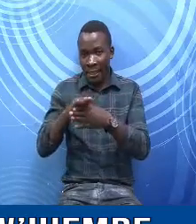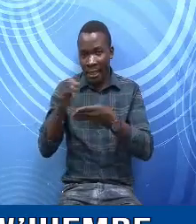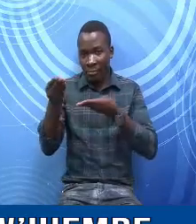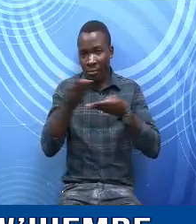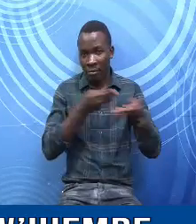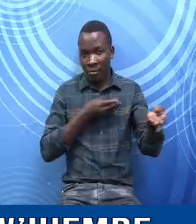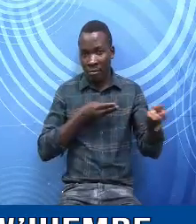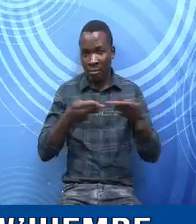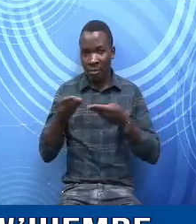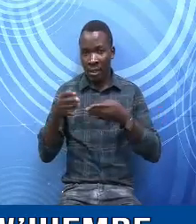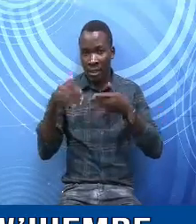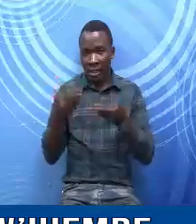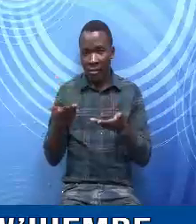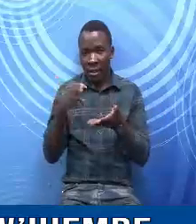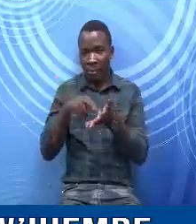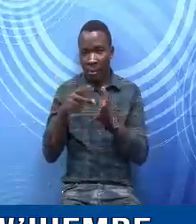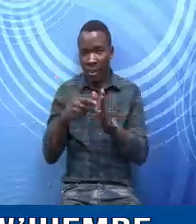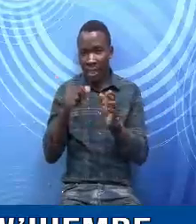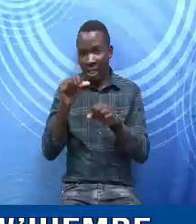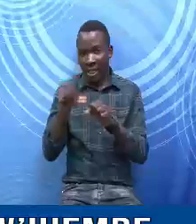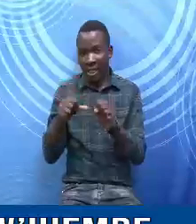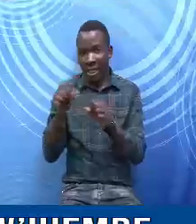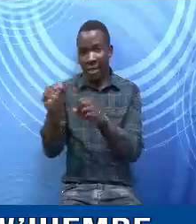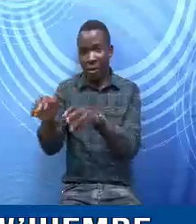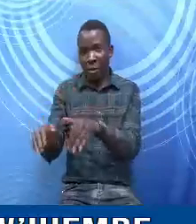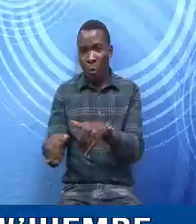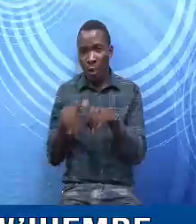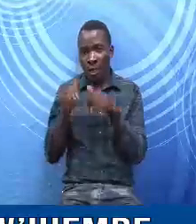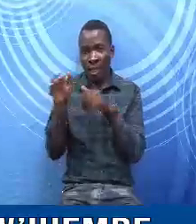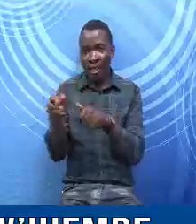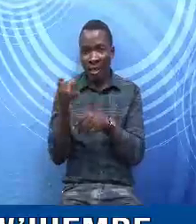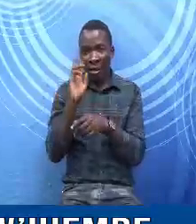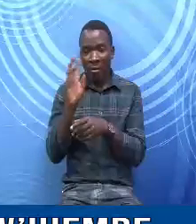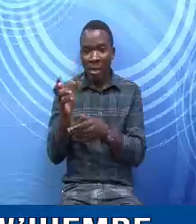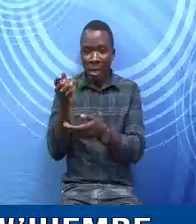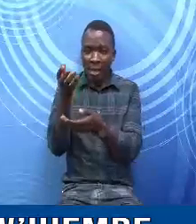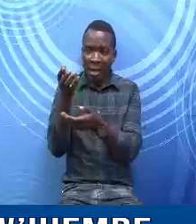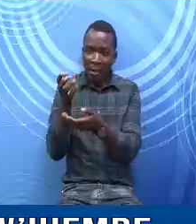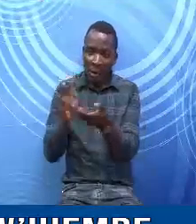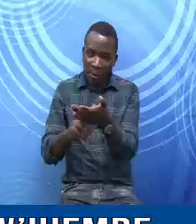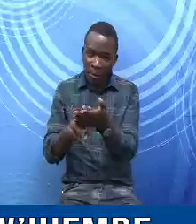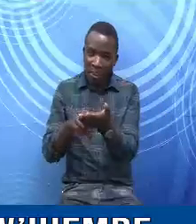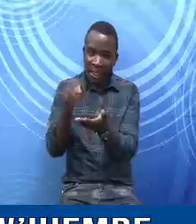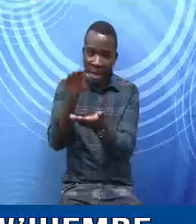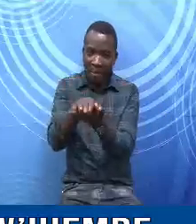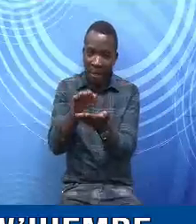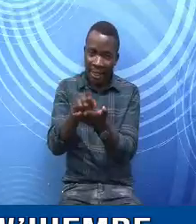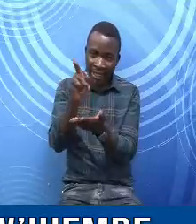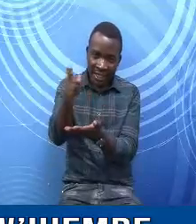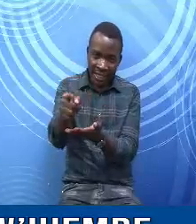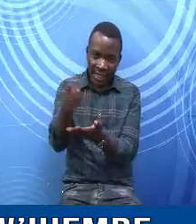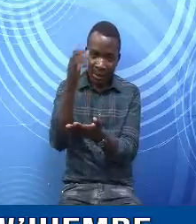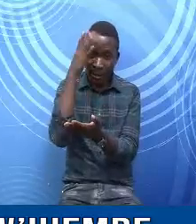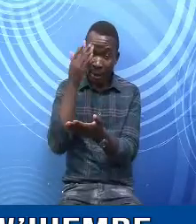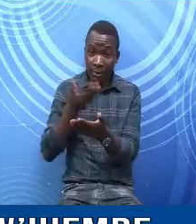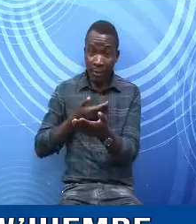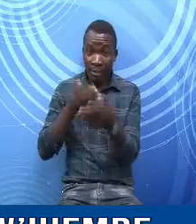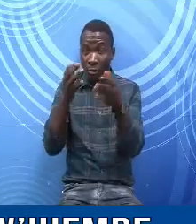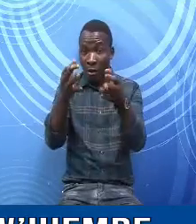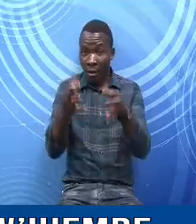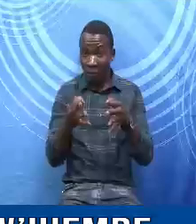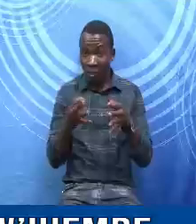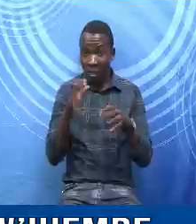wo ujyanye n'ubuhinzi ugasanga baritabaza yasa kukwera ko bafitemo konte umusaruro uvuye